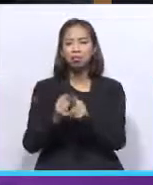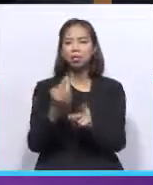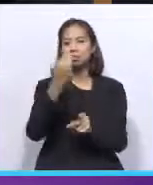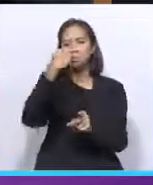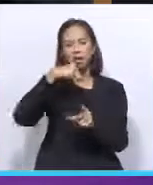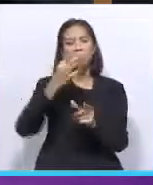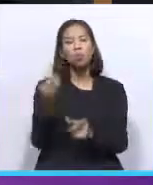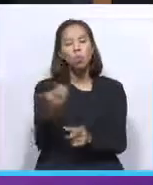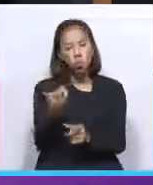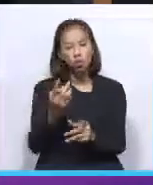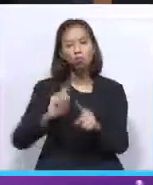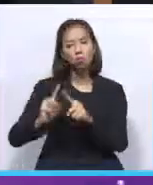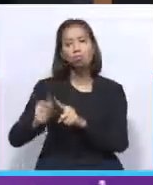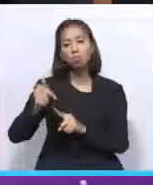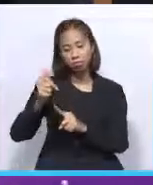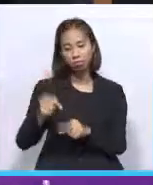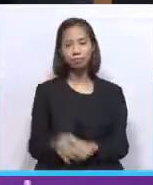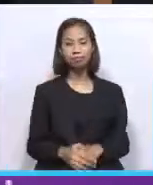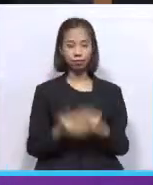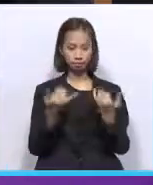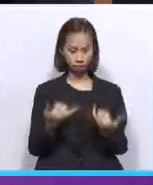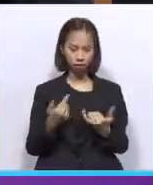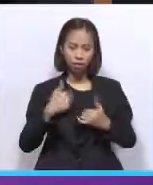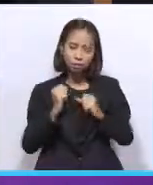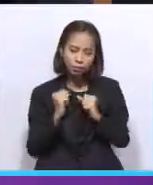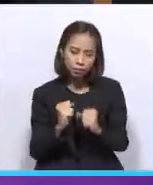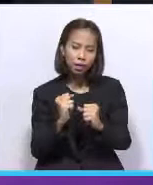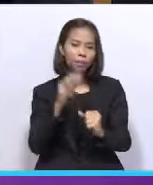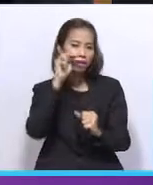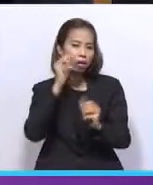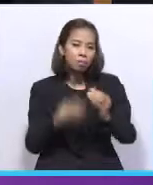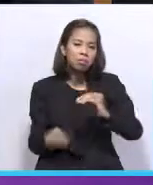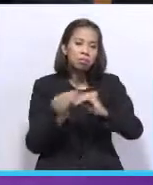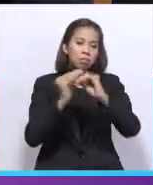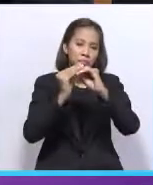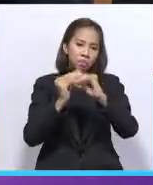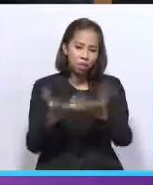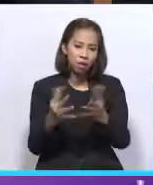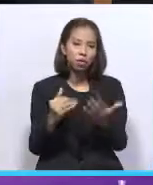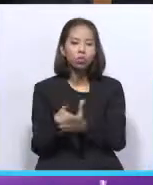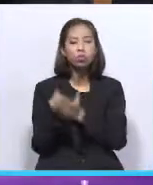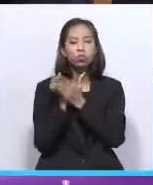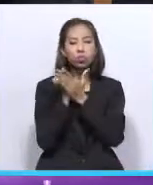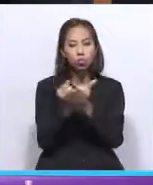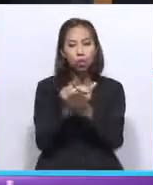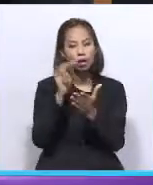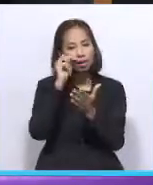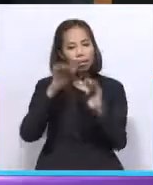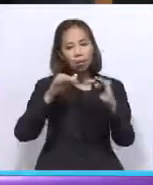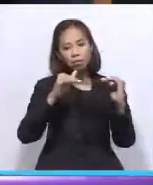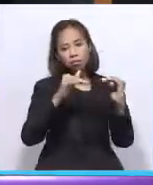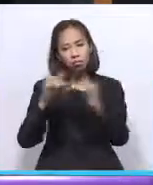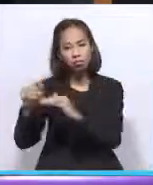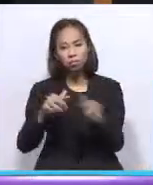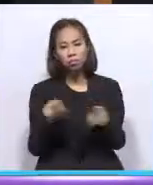ไปได้อย่างที่ผมนำเรียนก็คือตอนนี้กรมธารก็พยายามที่จะเพิ่มน้ำเพื่อจะเอามาเสริมให้มีการดันน้ำเพื่อจะให้หมุน